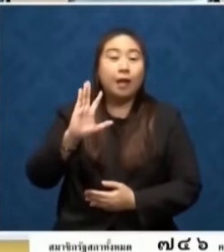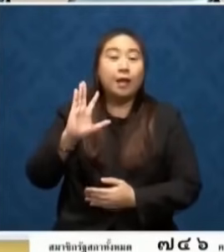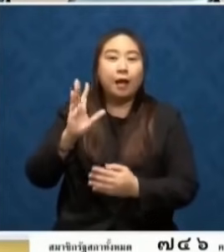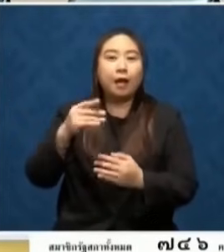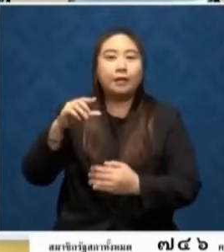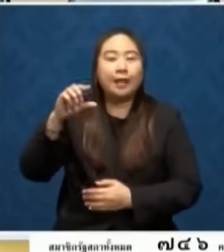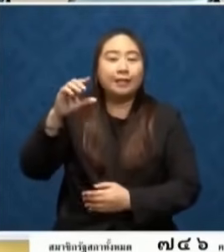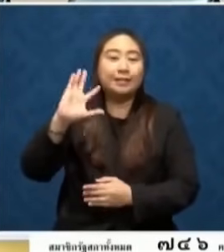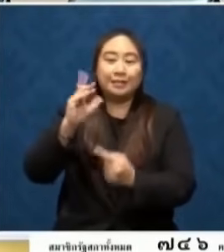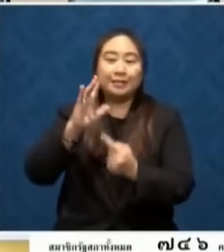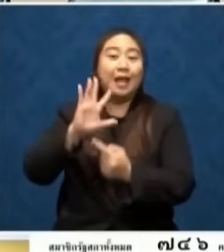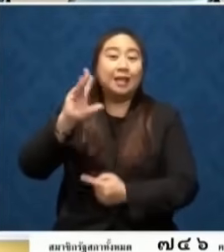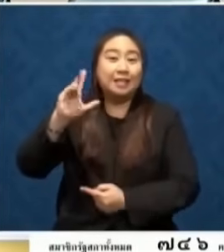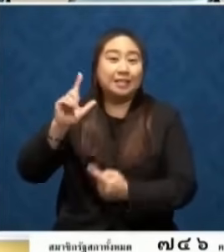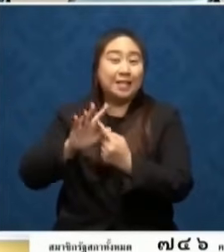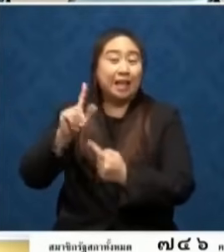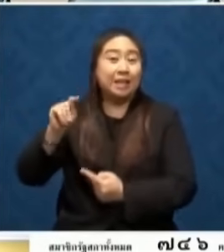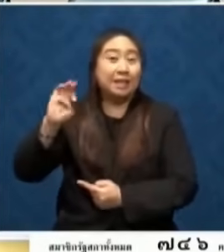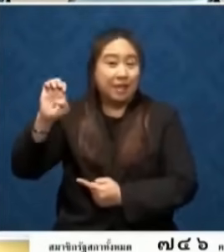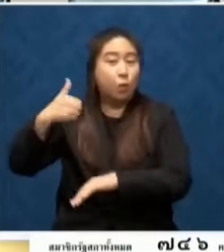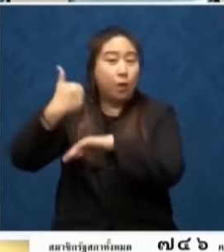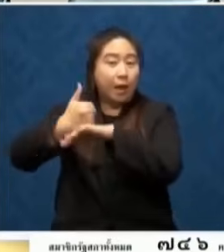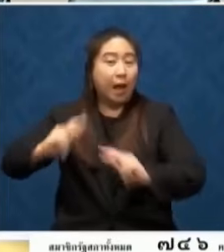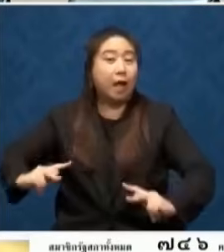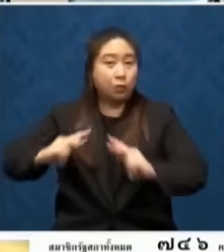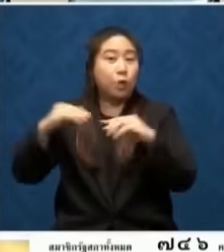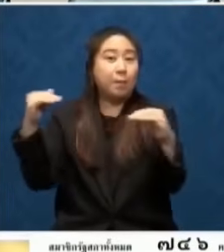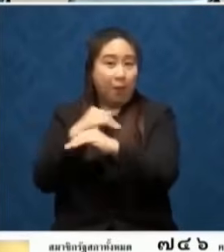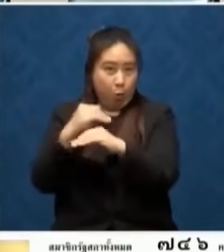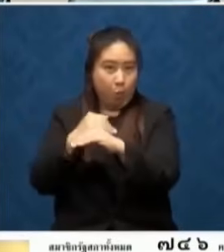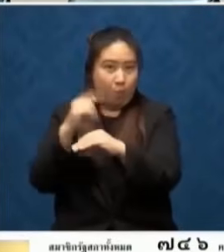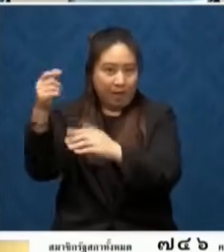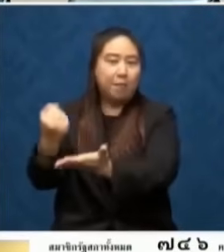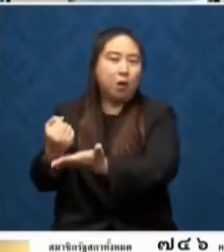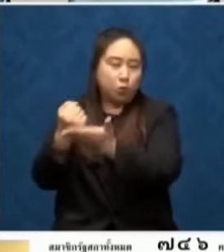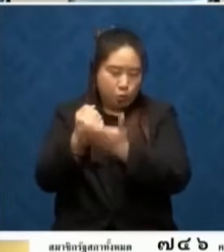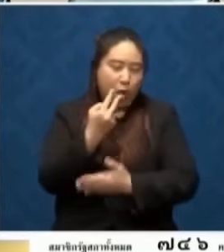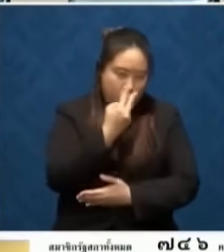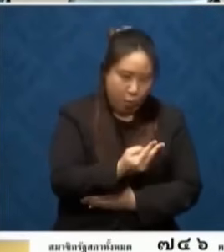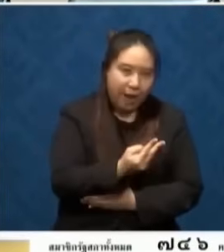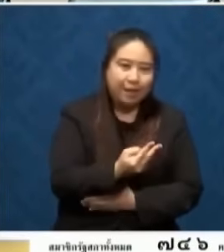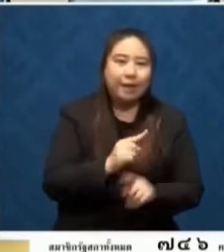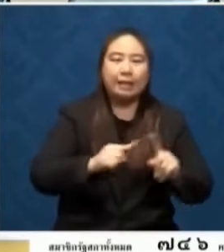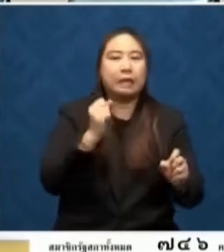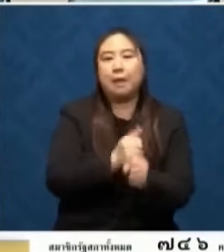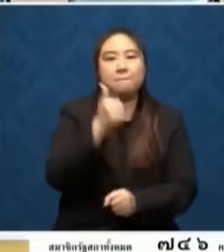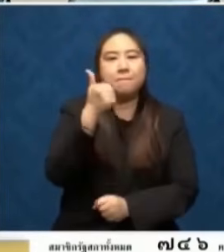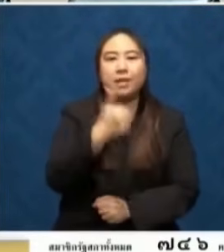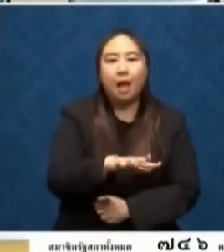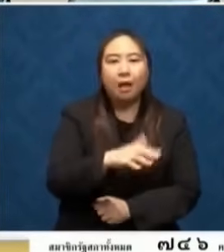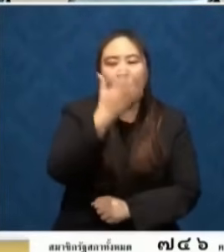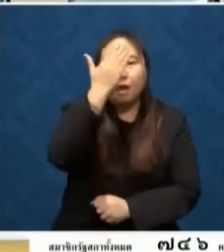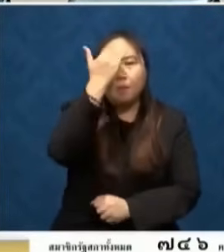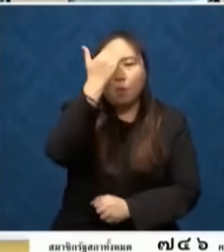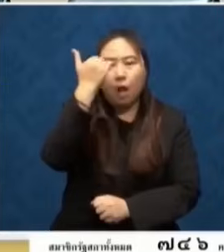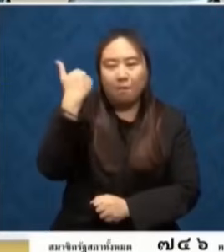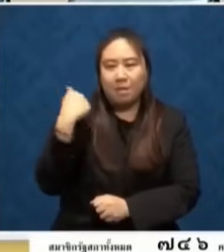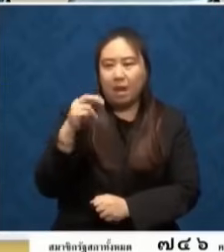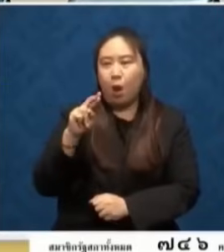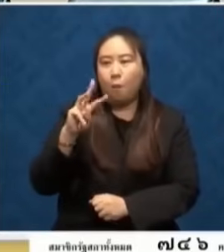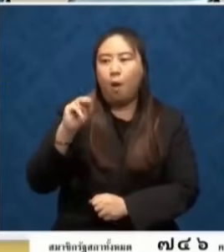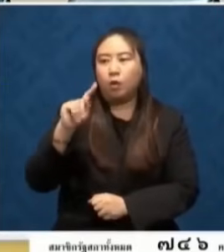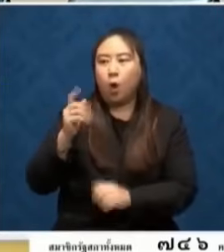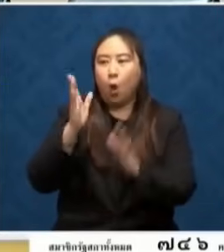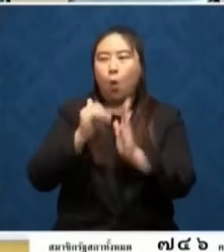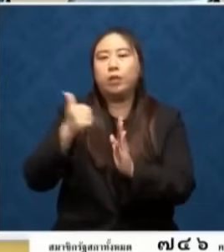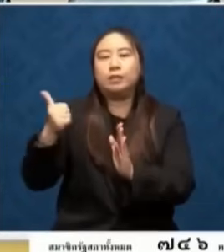งอนาคมท่านก็กรุณามากไปดูให้แต่ในที่สุดก็ทำไม่ได้เพราะว่ามีรัฐมนตรีคนอื่นมาดู